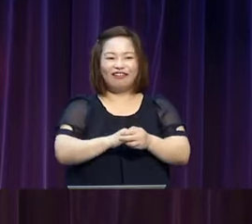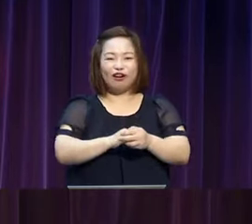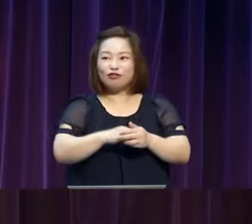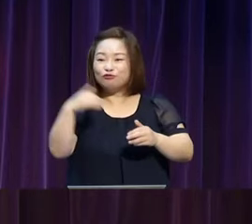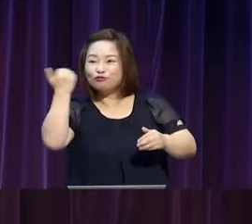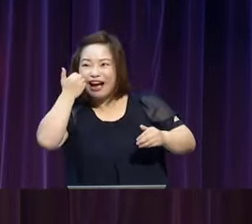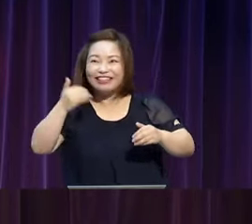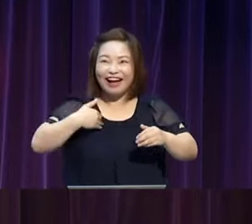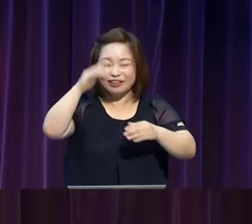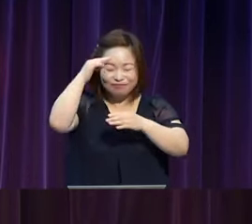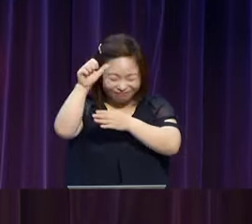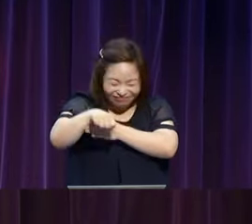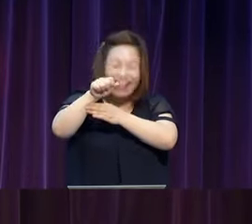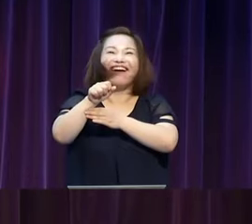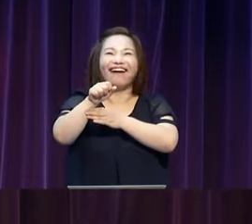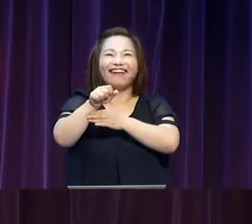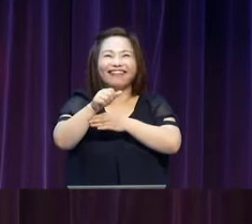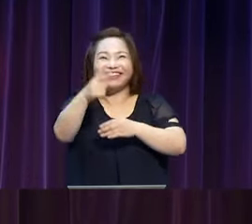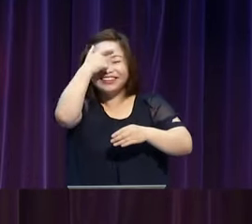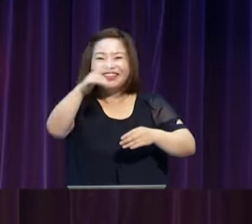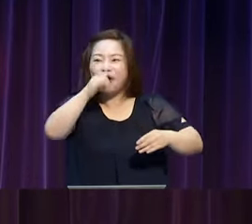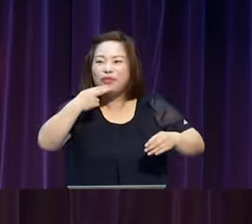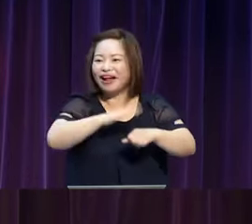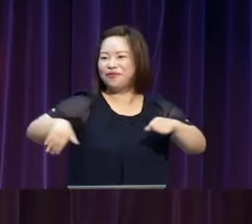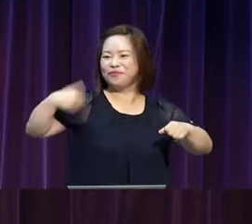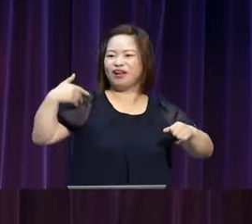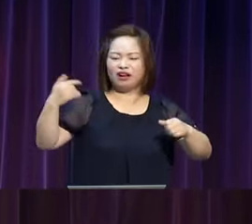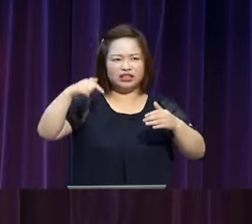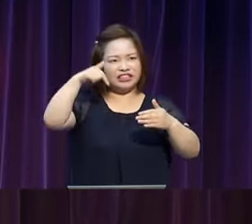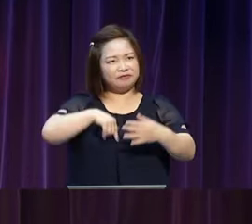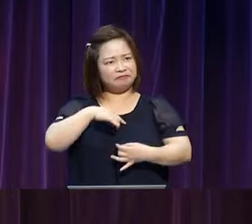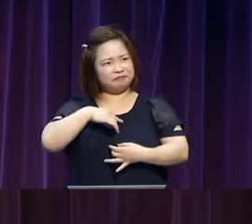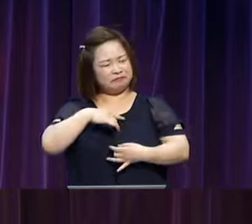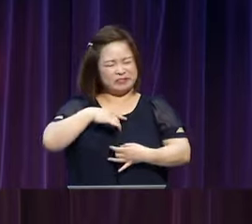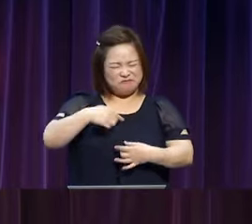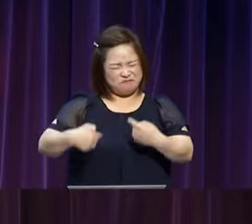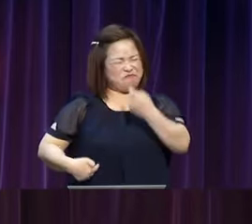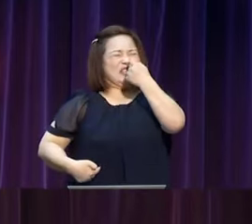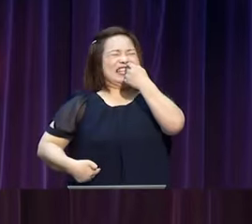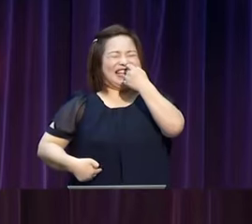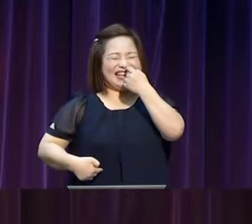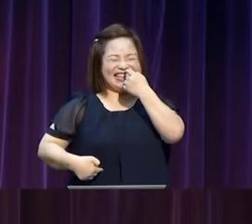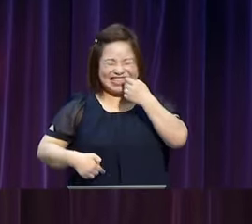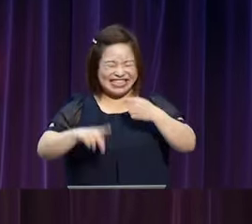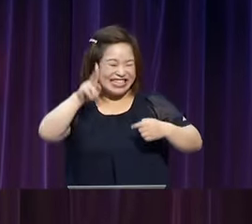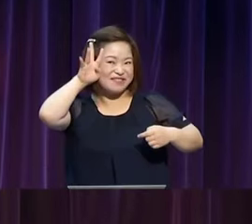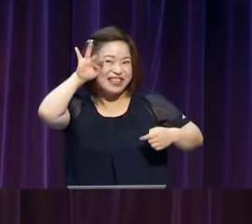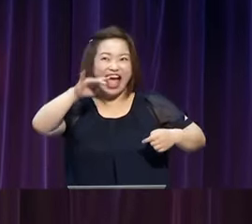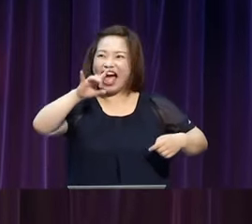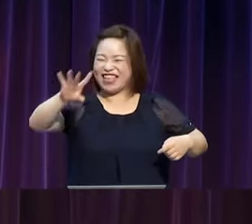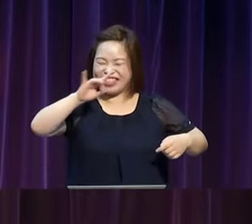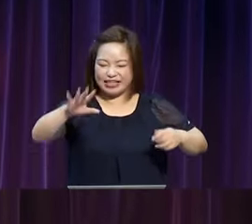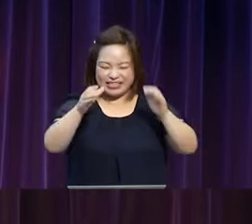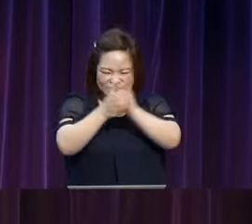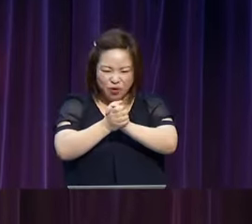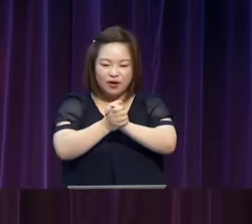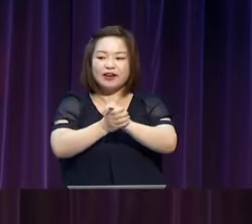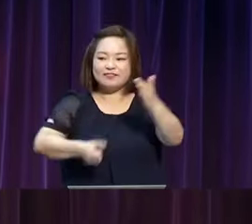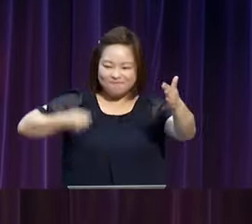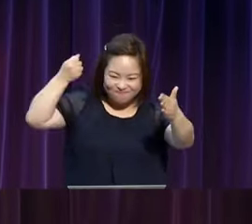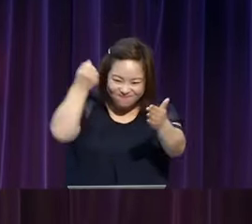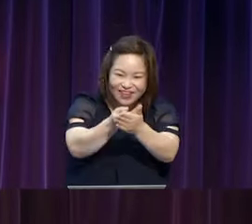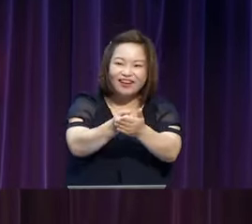한 건지 모르지. 예. 그러니까 속상해. 아유, 안 되겠다. 기도해야 되겠다. 작정을